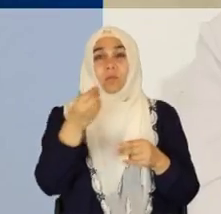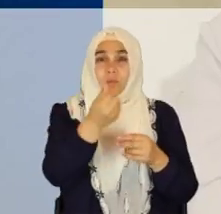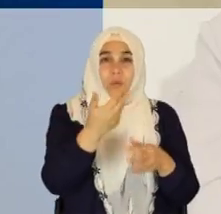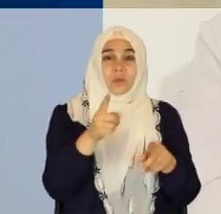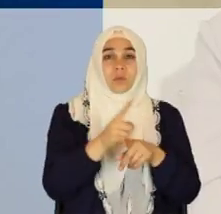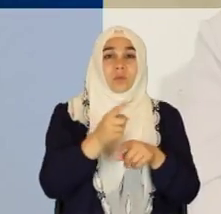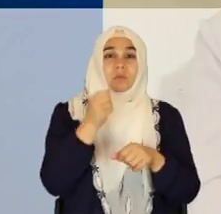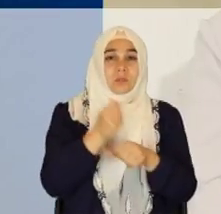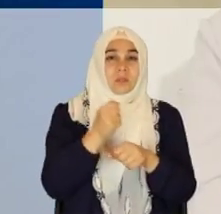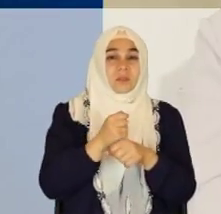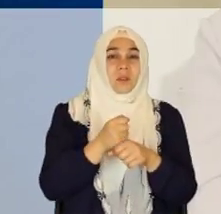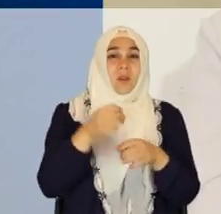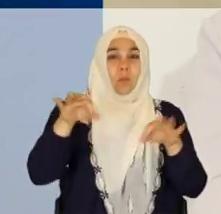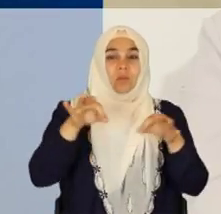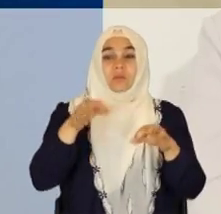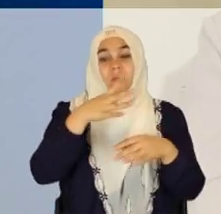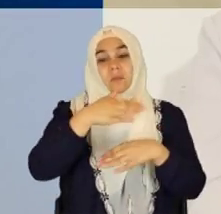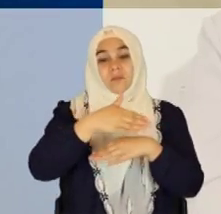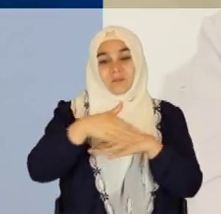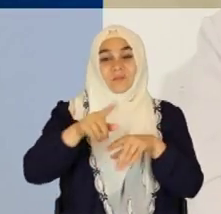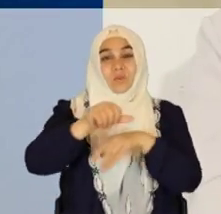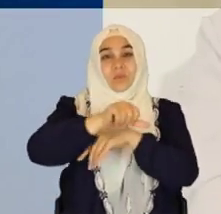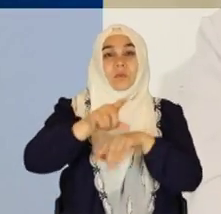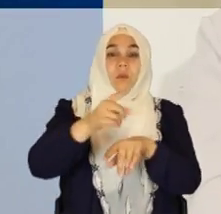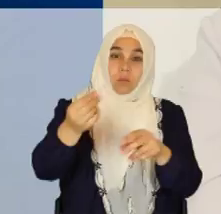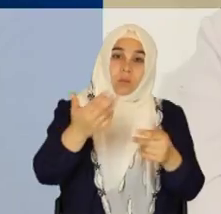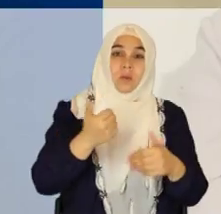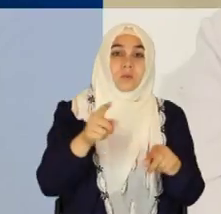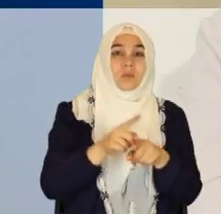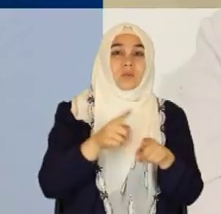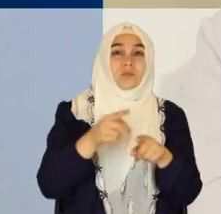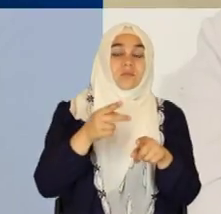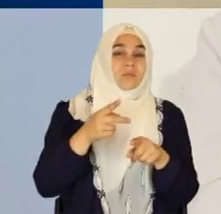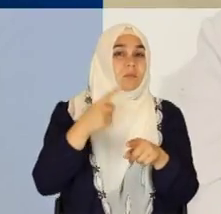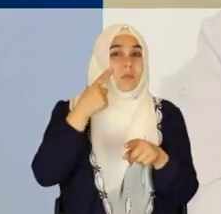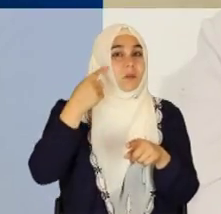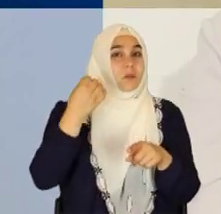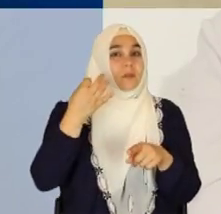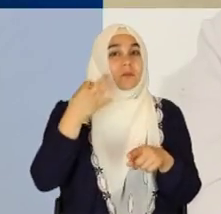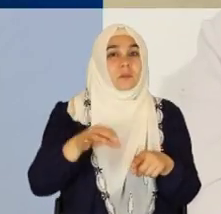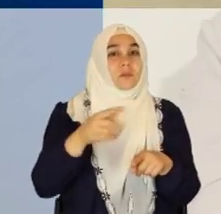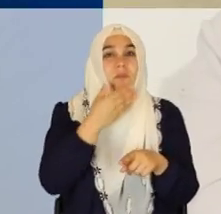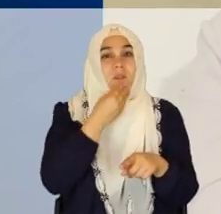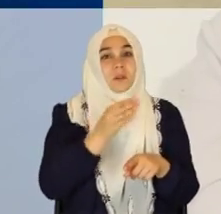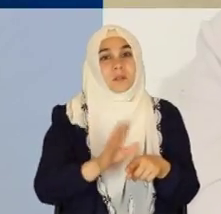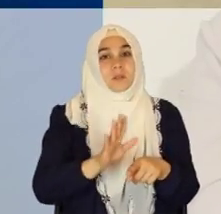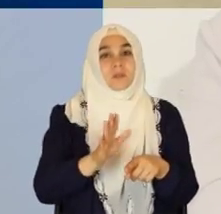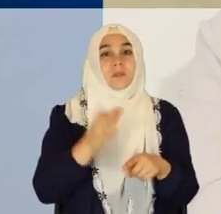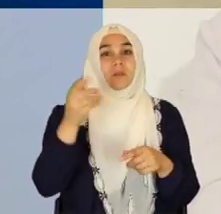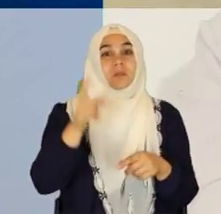olib, mashinasini yurg'izmay qo'yib, bular umuman islom odobiga, axloqiga to'g'ri